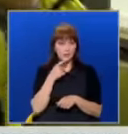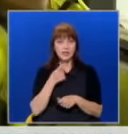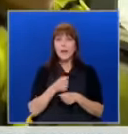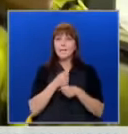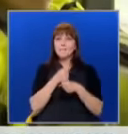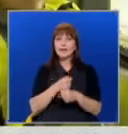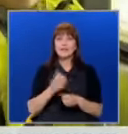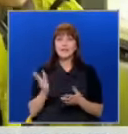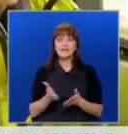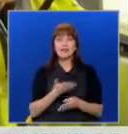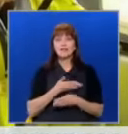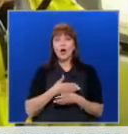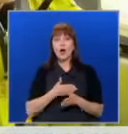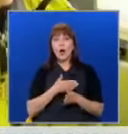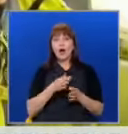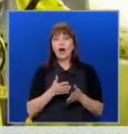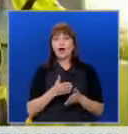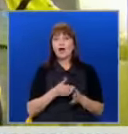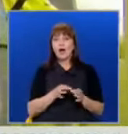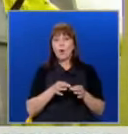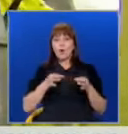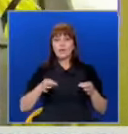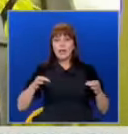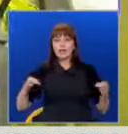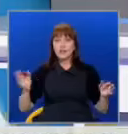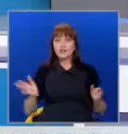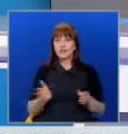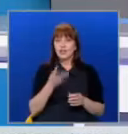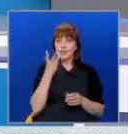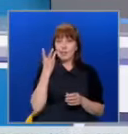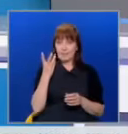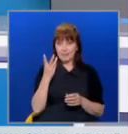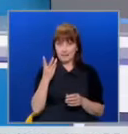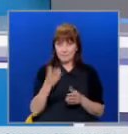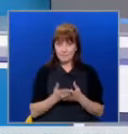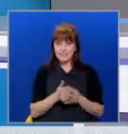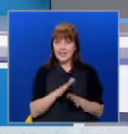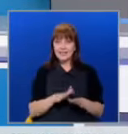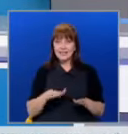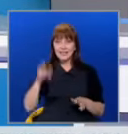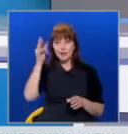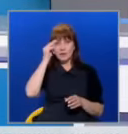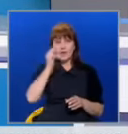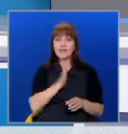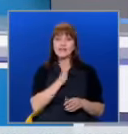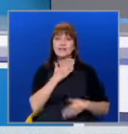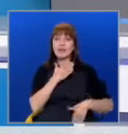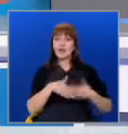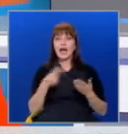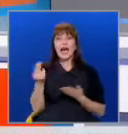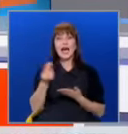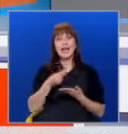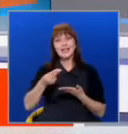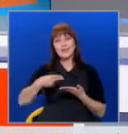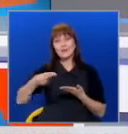мандатът му вече беше удължаван 3 пъти. Деца от България и Северна Македония